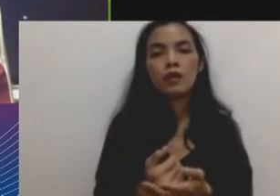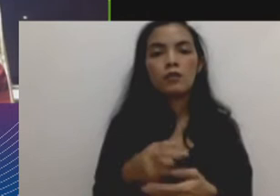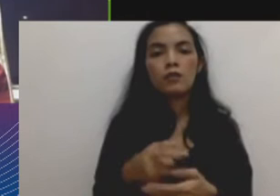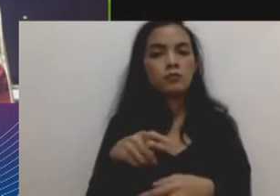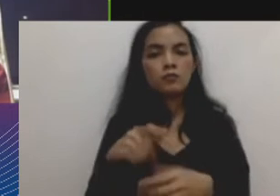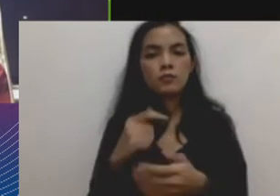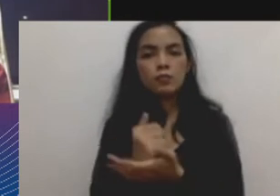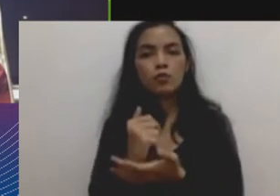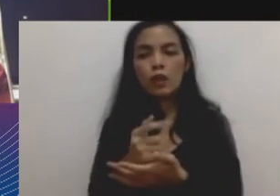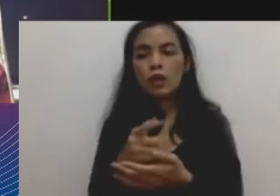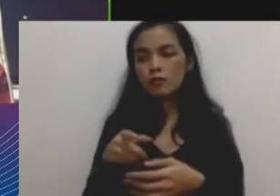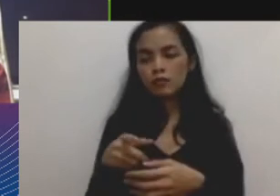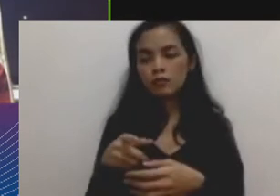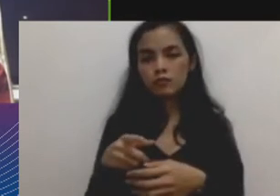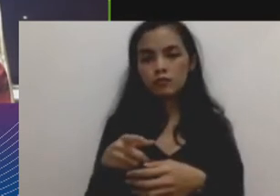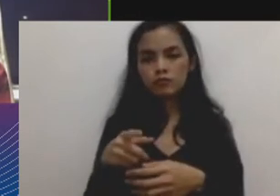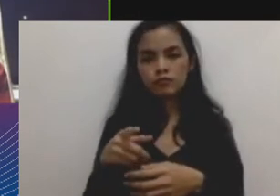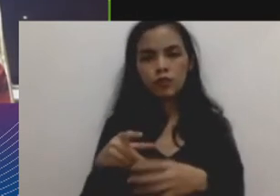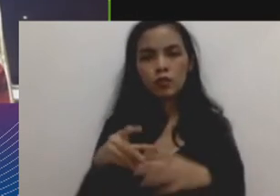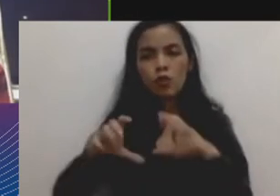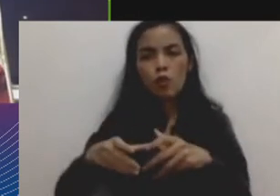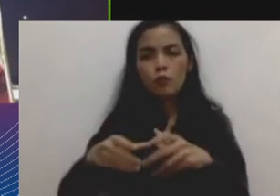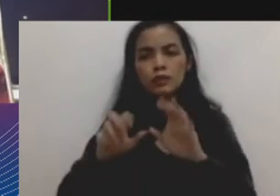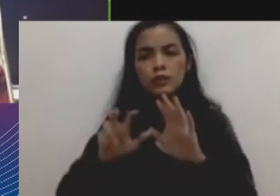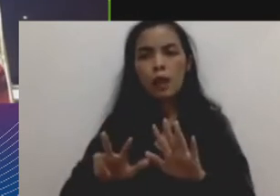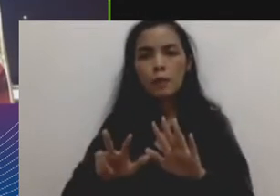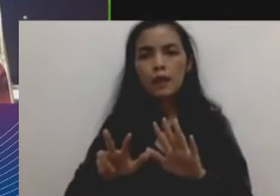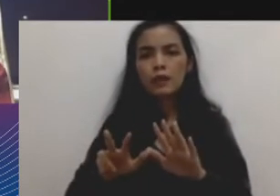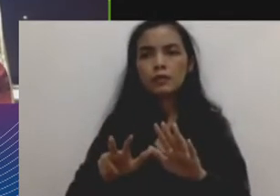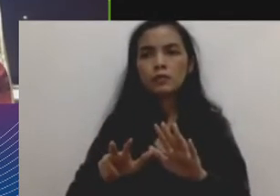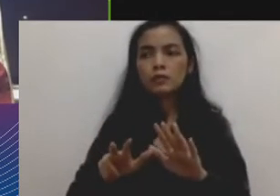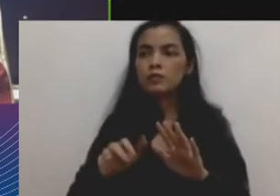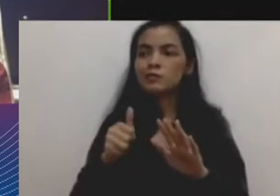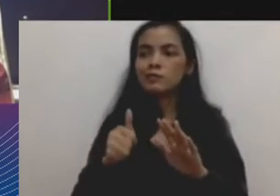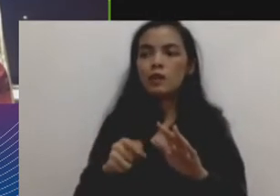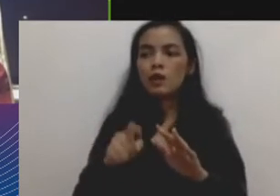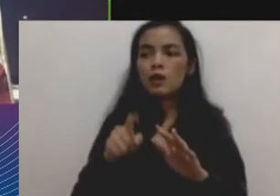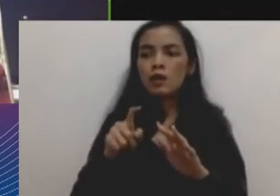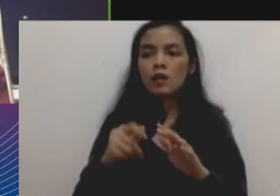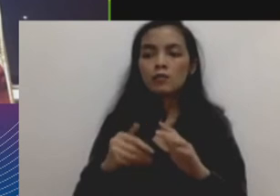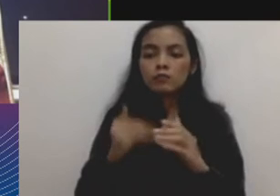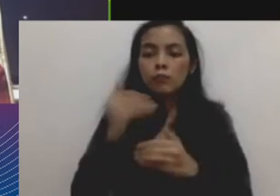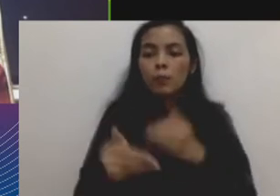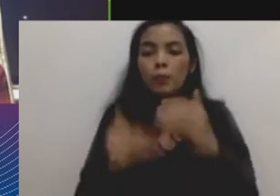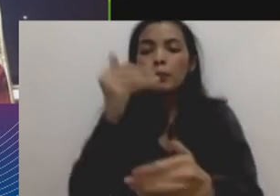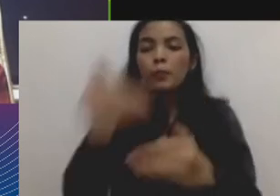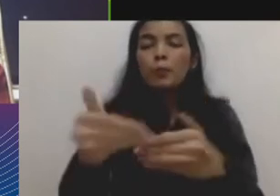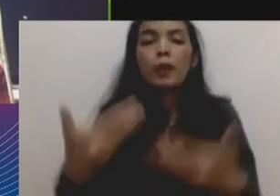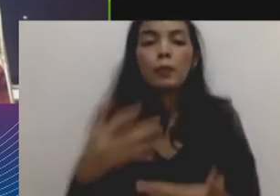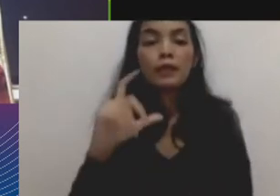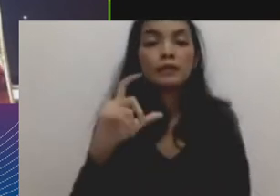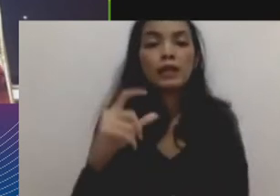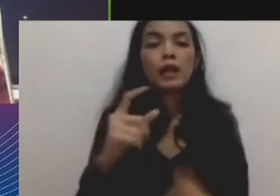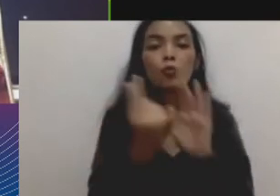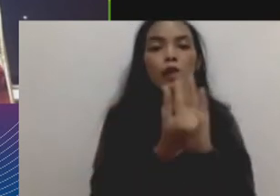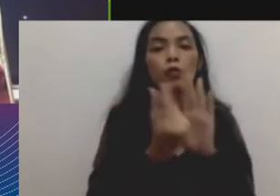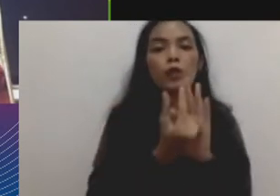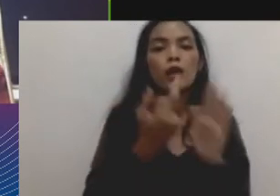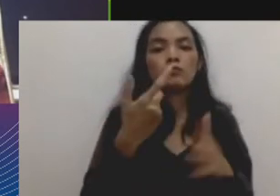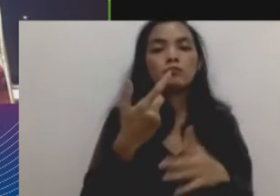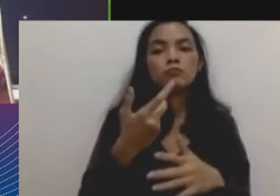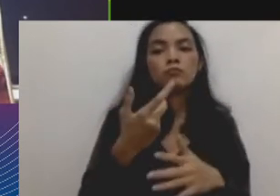dilakukan oleh Komisi 8, Bu, untuk pada akhirnya bill ini bisa diterima menjadi